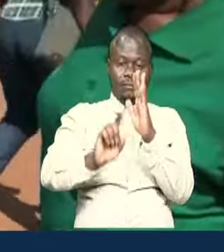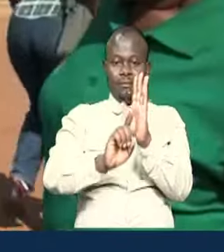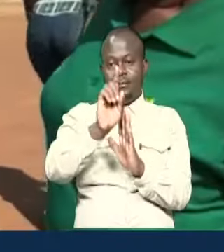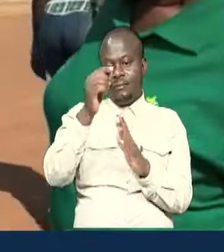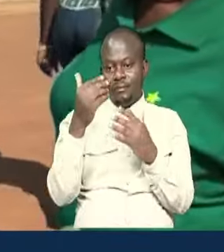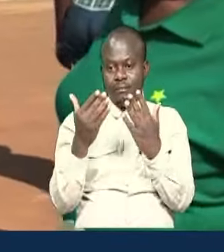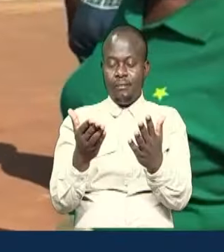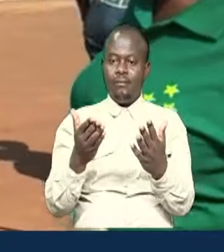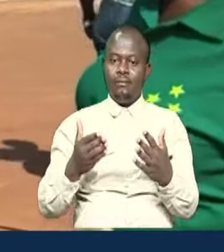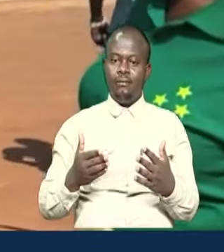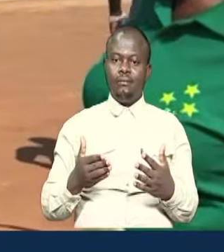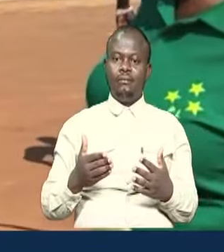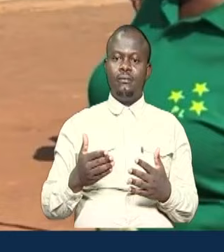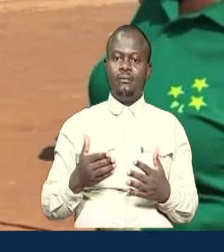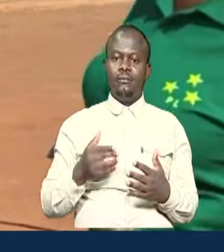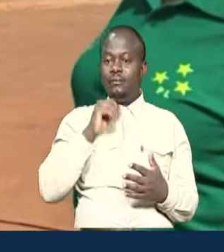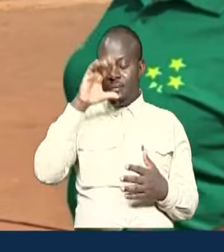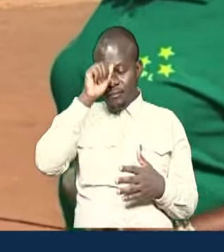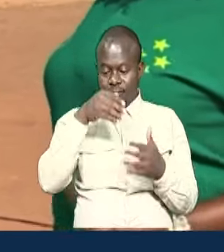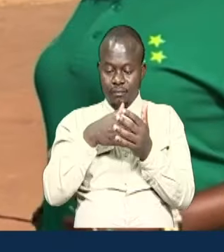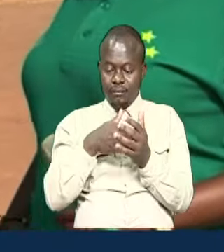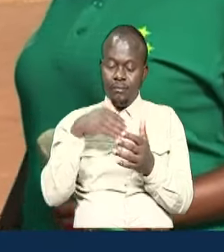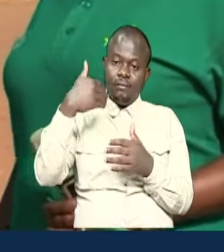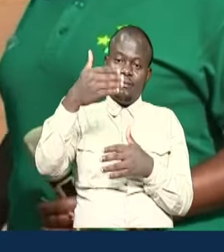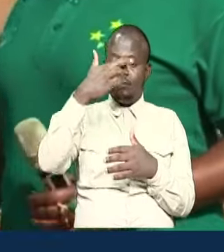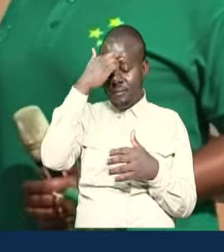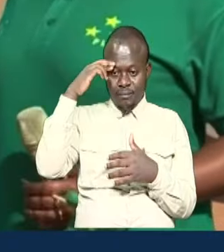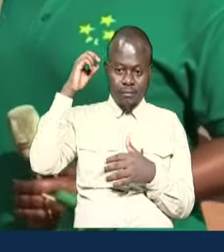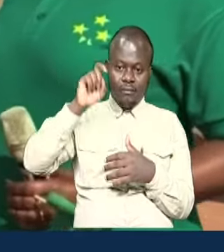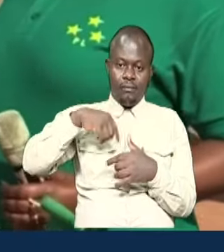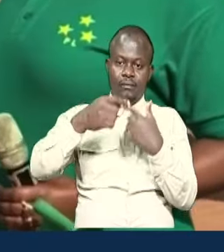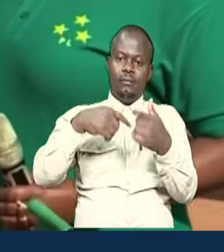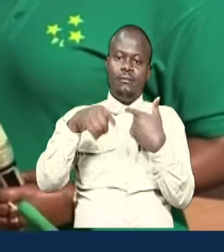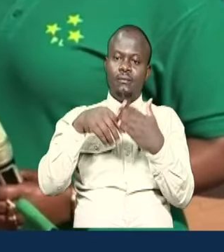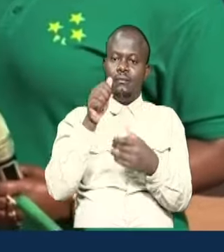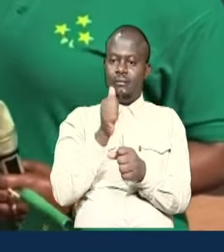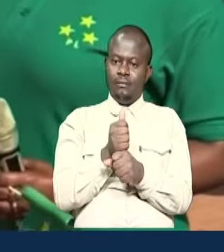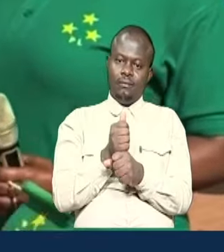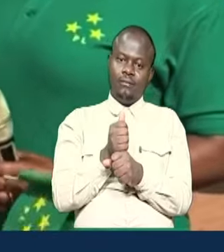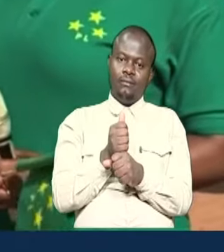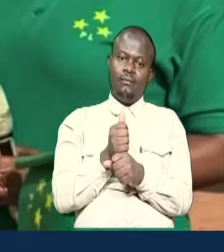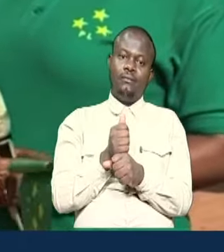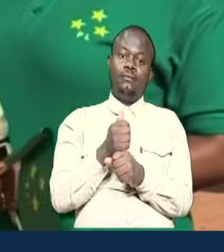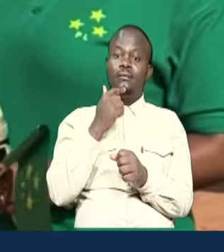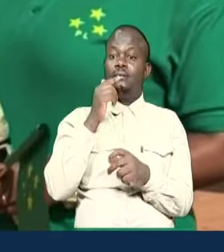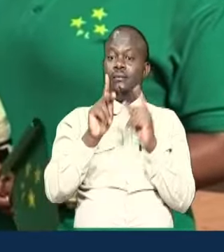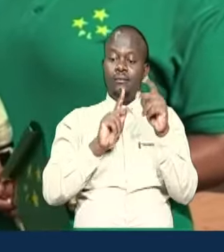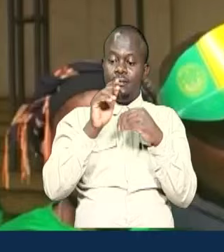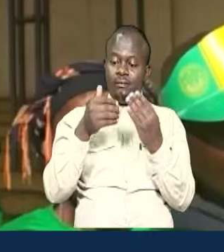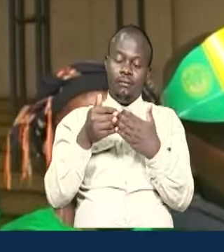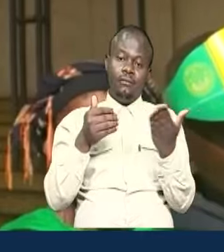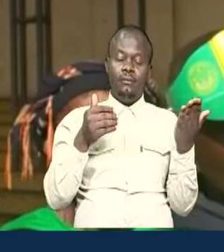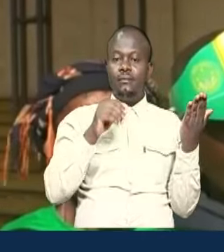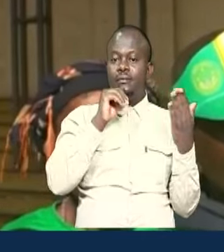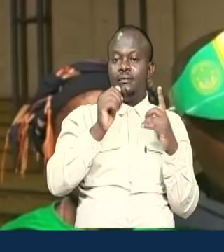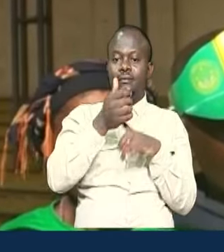rirahari, ntihaburamo birantega zihoraho. Niyo mpamvu umuntu agomba guhora akora. Hari abantu batari